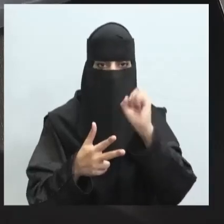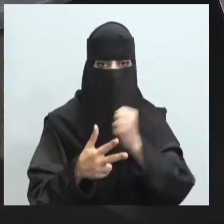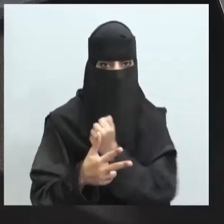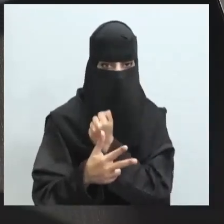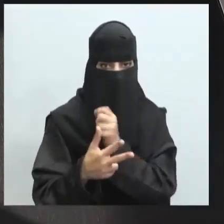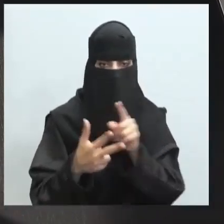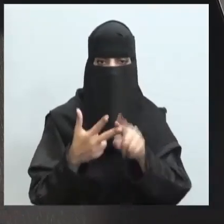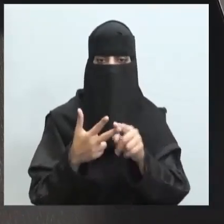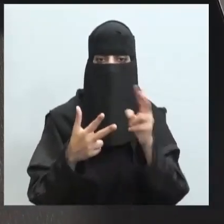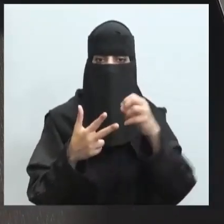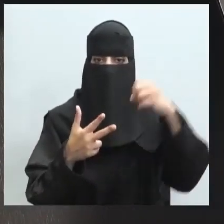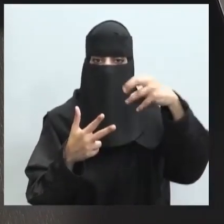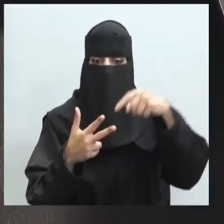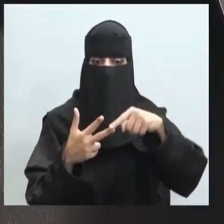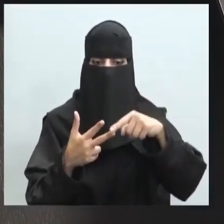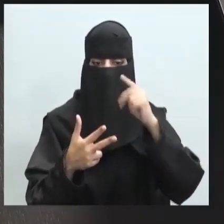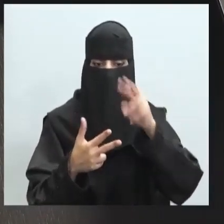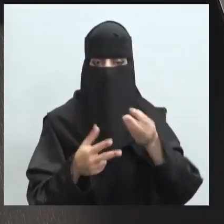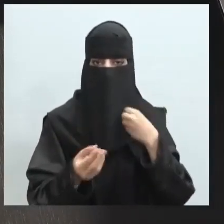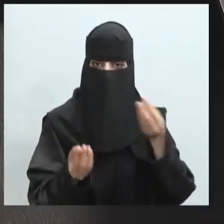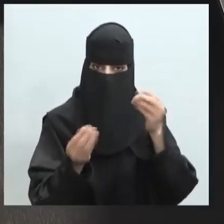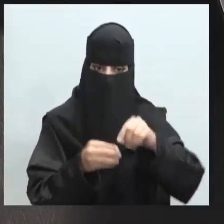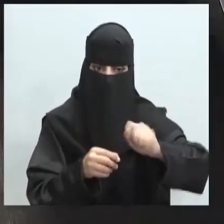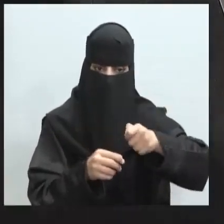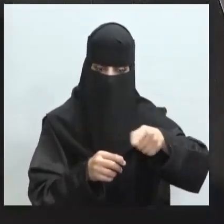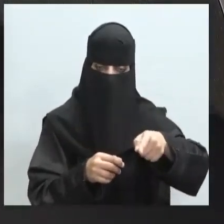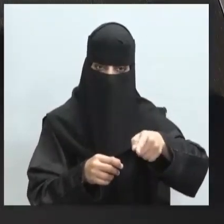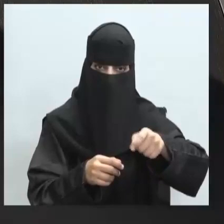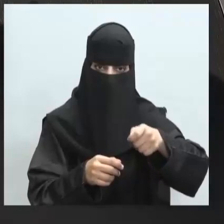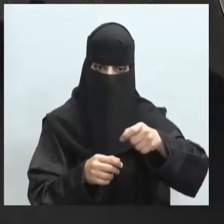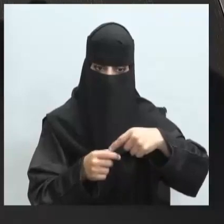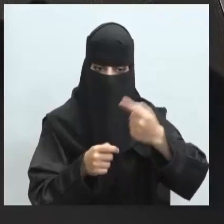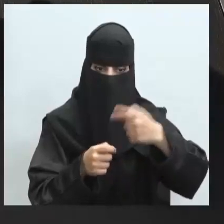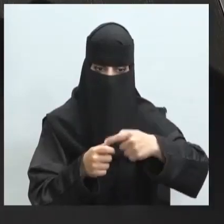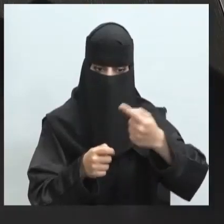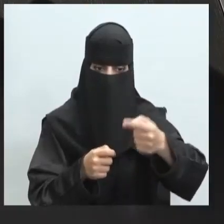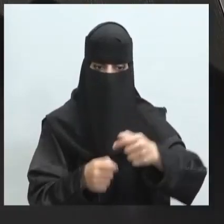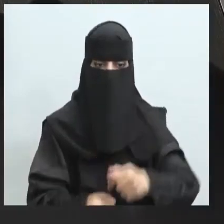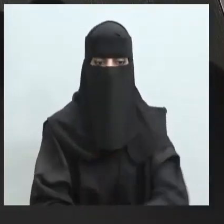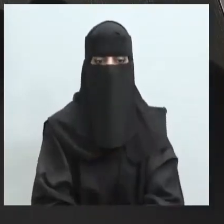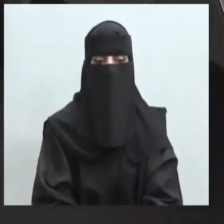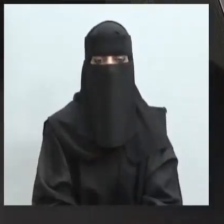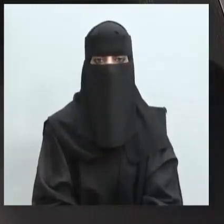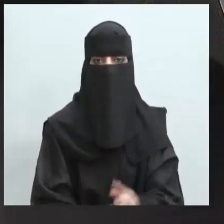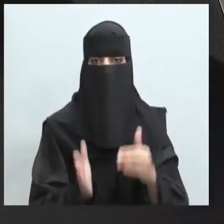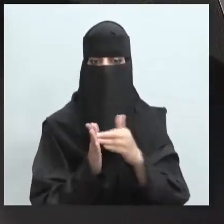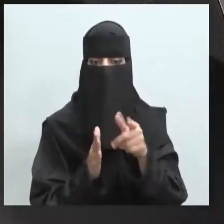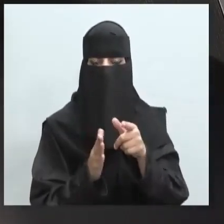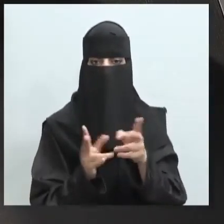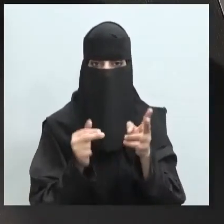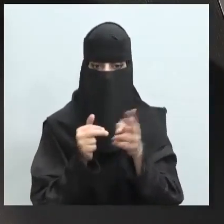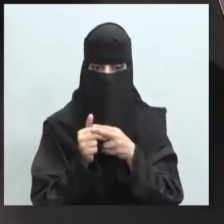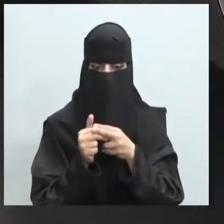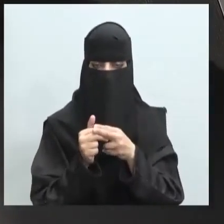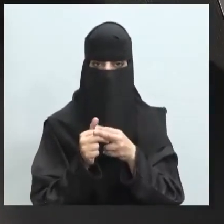نضيف الى هذه الدائره الكهربائيه كما تشاهدون امامكم نضيف اليها هذا المفتاح الذي يؤدي الى اغلاق